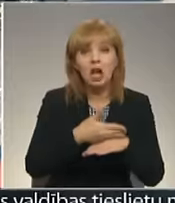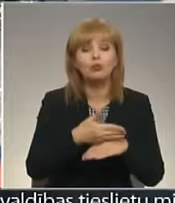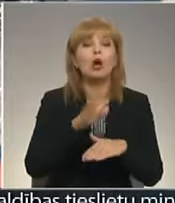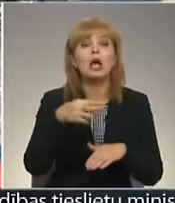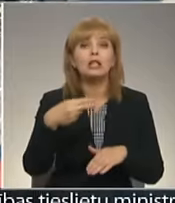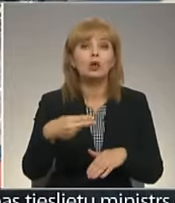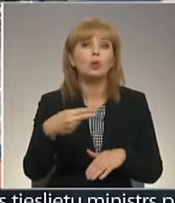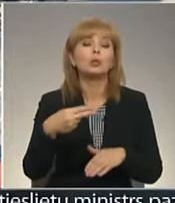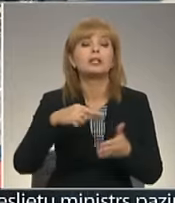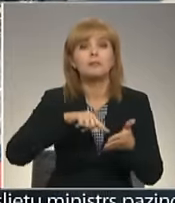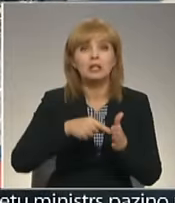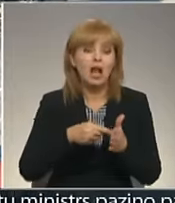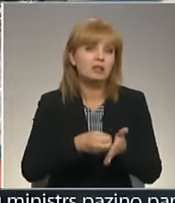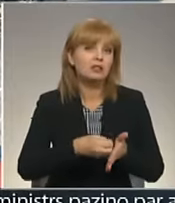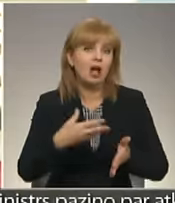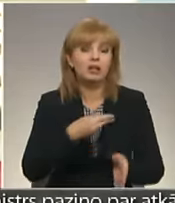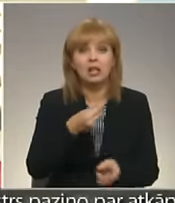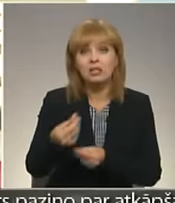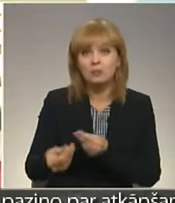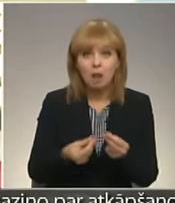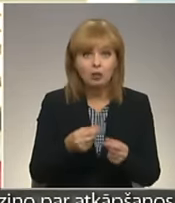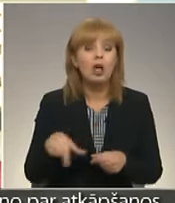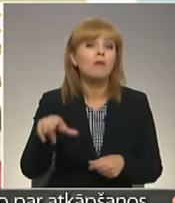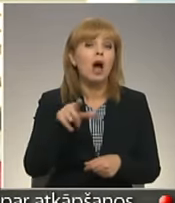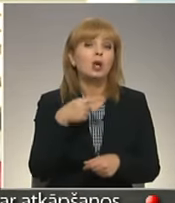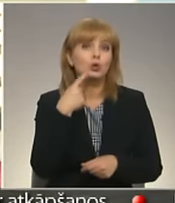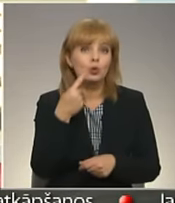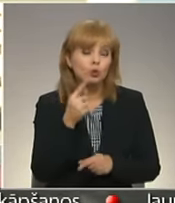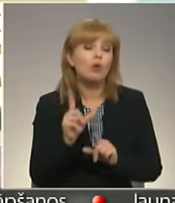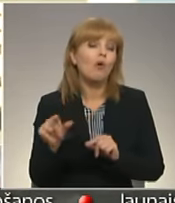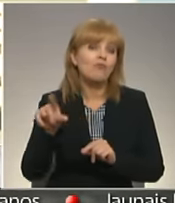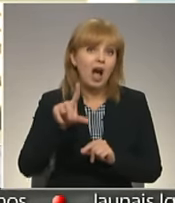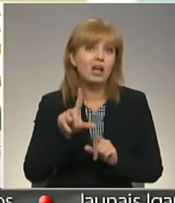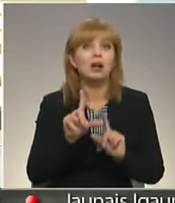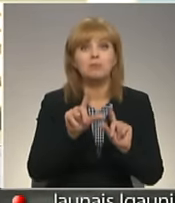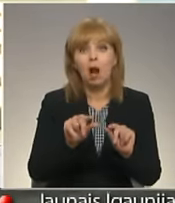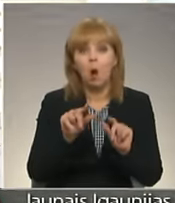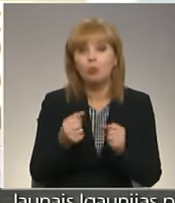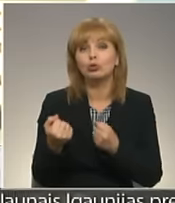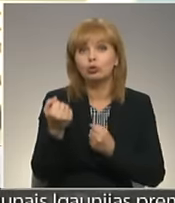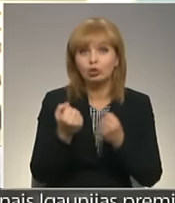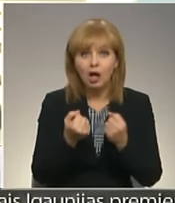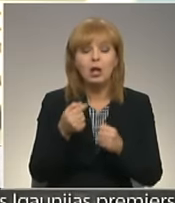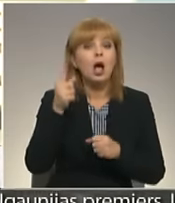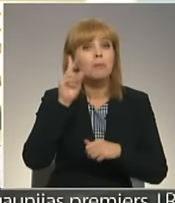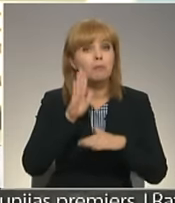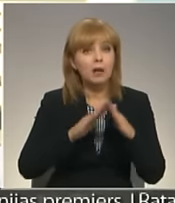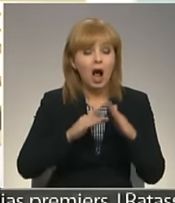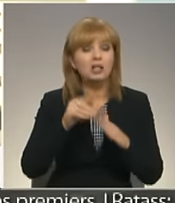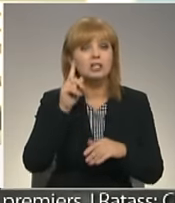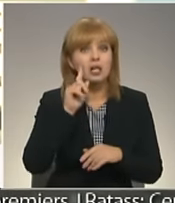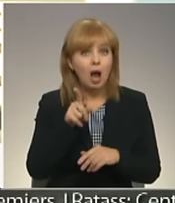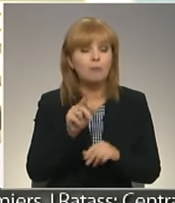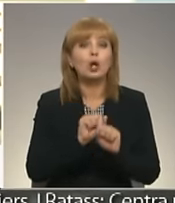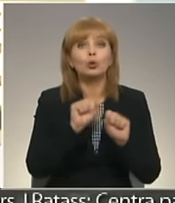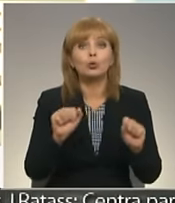jābrauc 20 reizes, kas sadārdzina izmaksas. Jo vairāk stundu, jo vairāk braukšanas, jo vairāk praktisko iemaņu. Jo vairāk iemaņu, jo vairāk